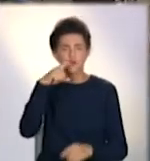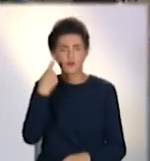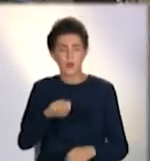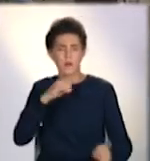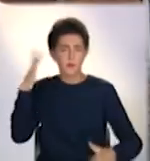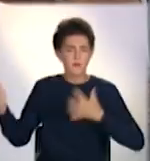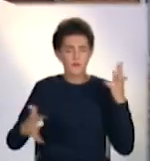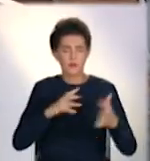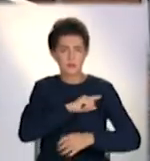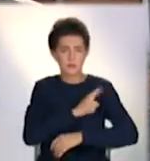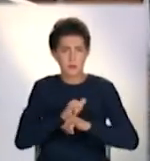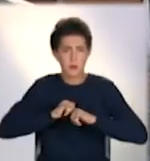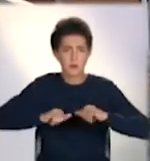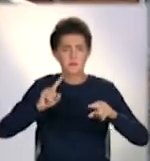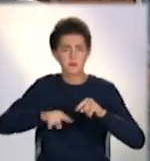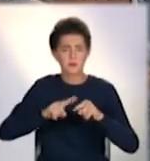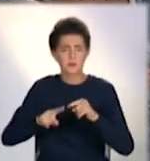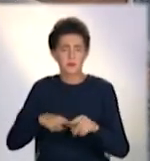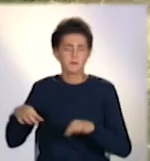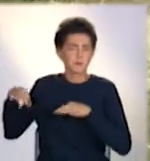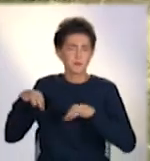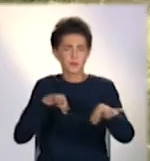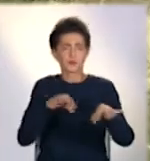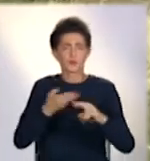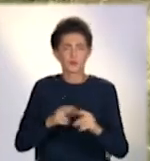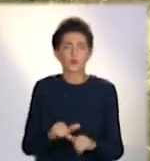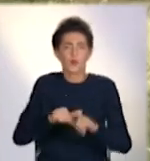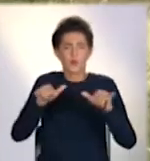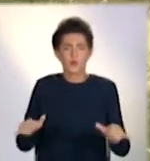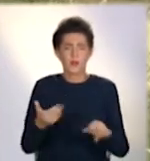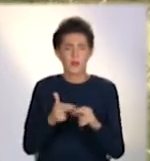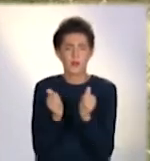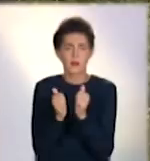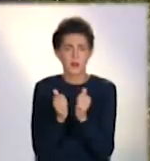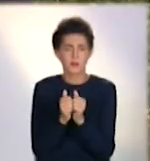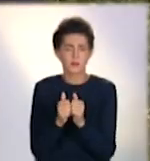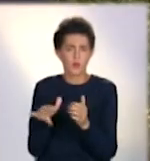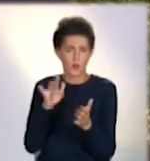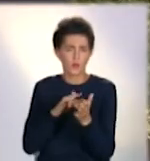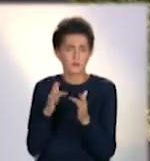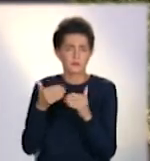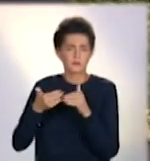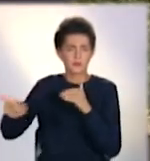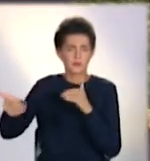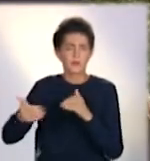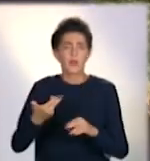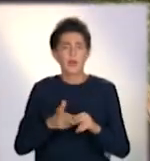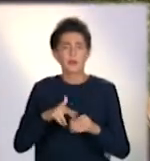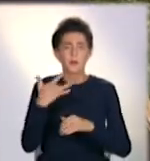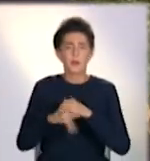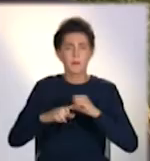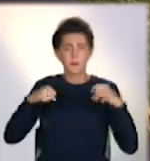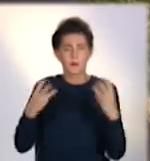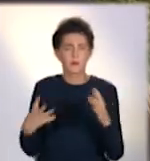ширився, зазначають рятувальники. Тому на підмогу виїхали додаткові загони з сусідніх міст. До ліквідації пожежі